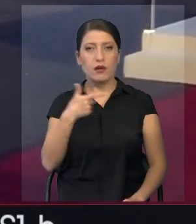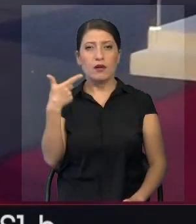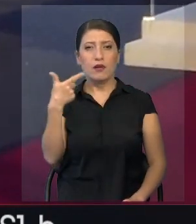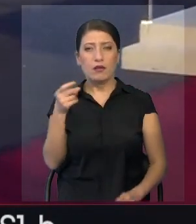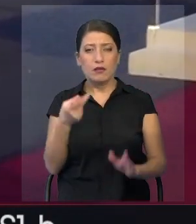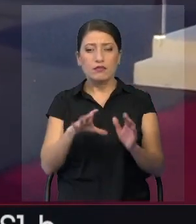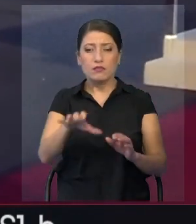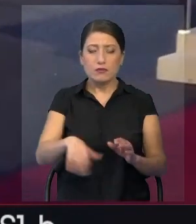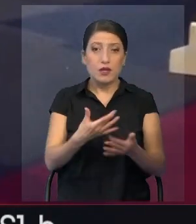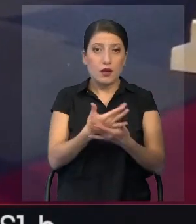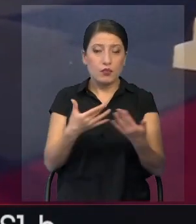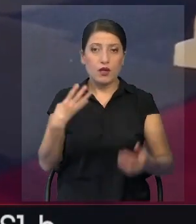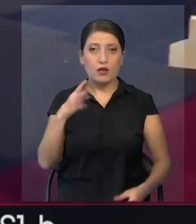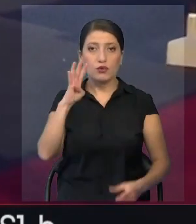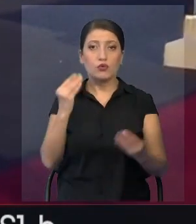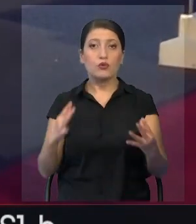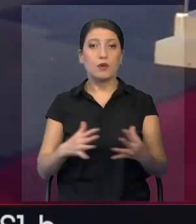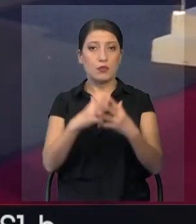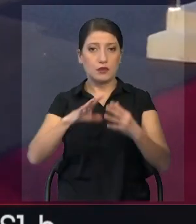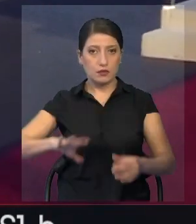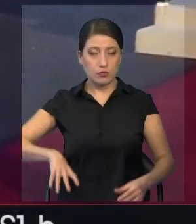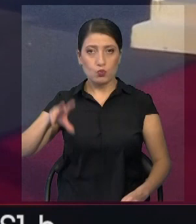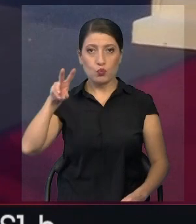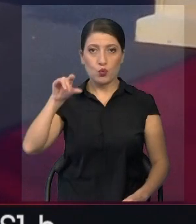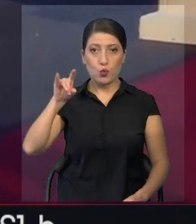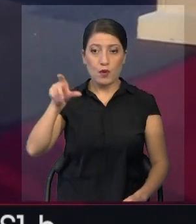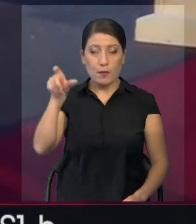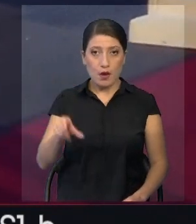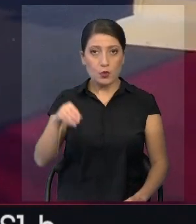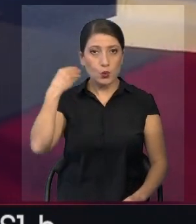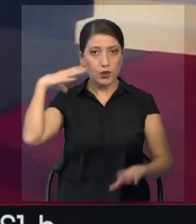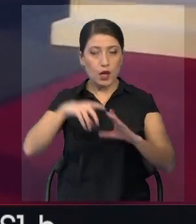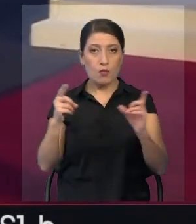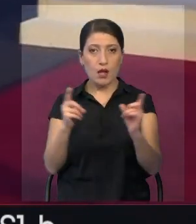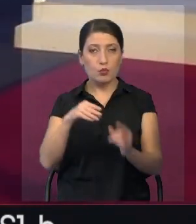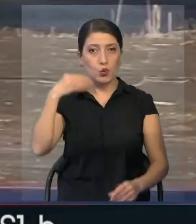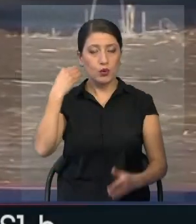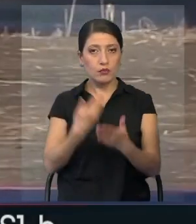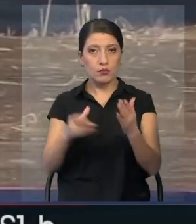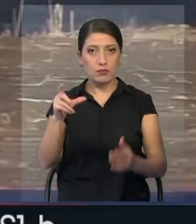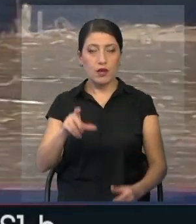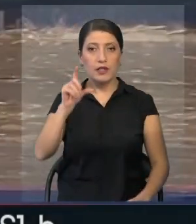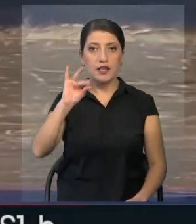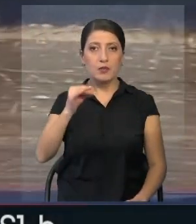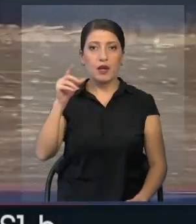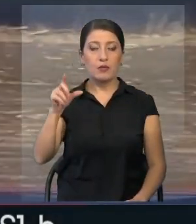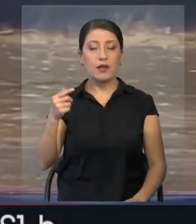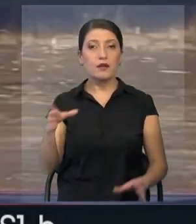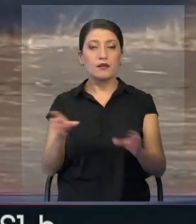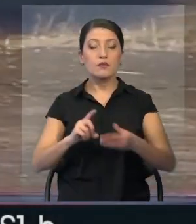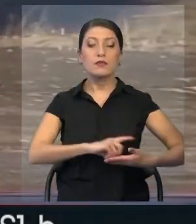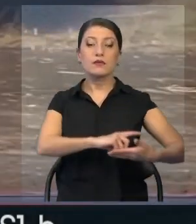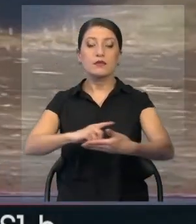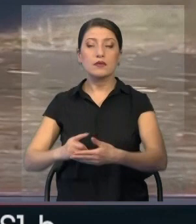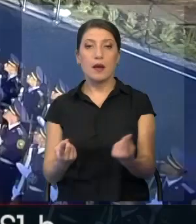էներգառեսուրսները։ 44-օրյա պատերազմից հետո Մուրը Անկարայում հանդիպել էր Էրդողանի խորհրդական Իբրահիմ Քալանի հետ, քննարկել